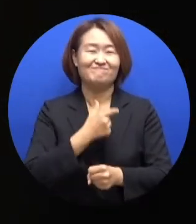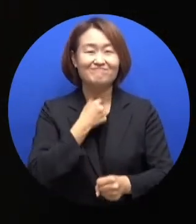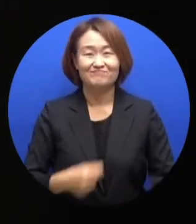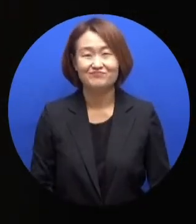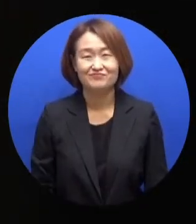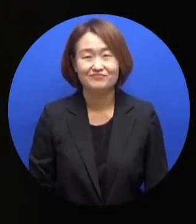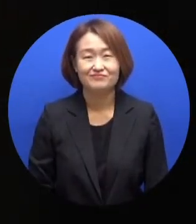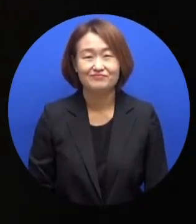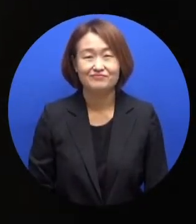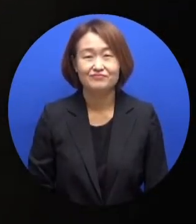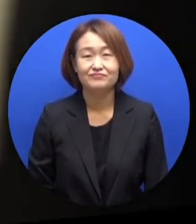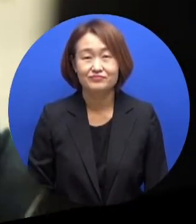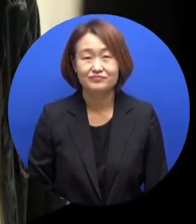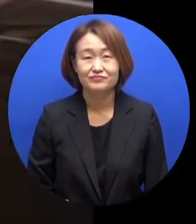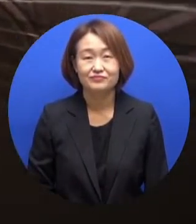싶었고.